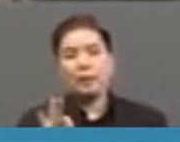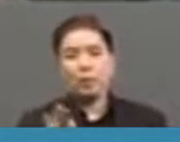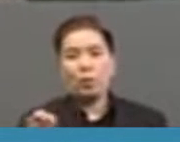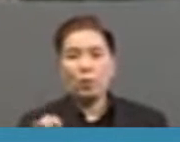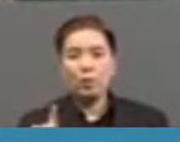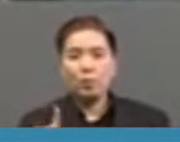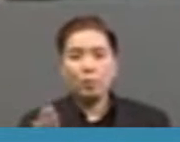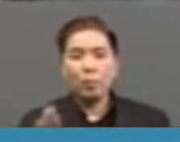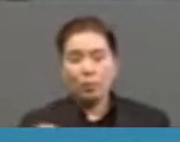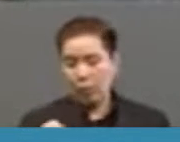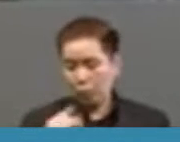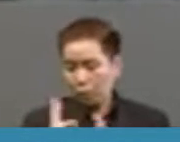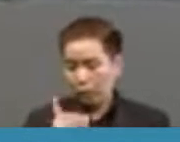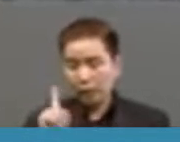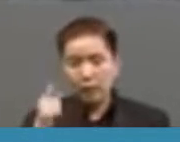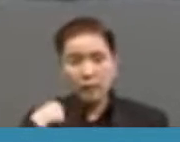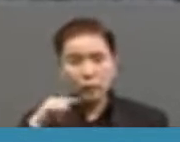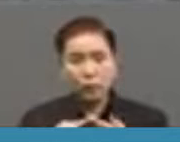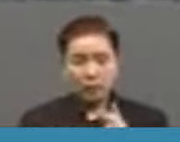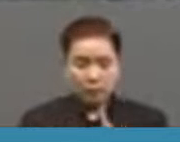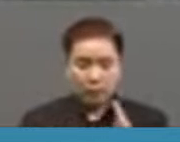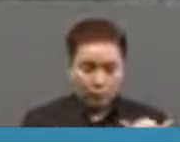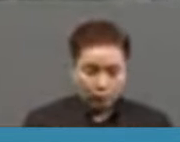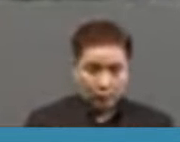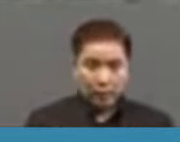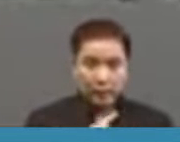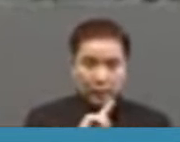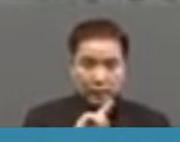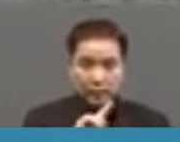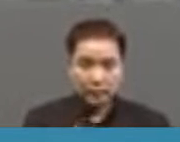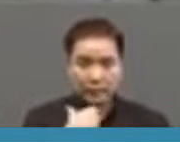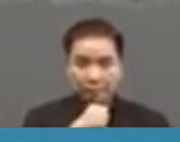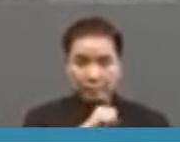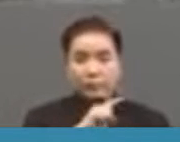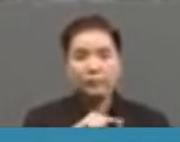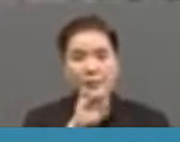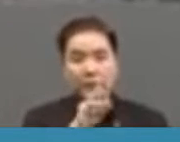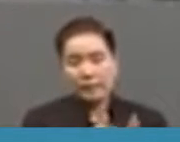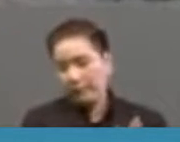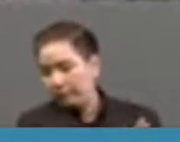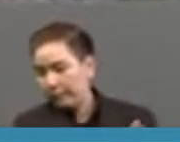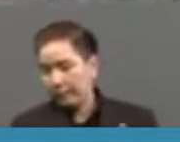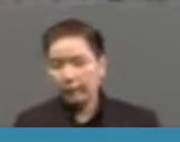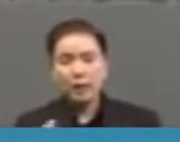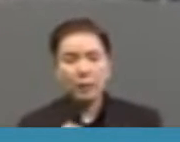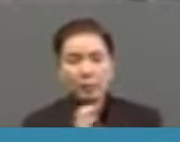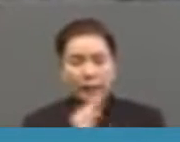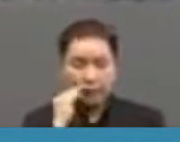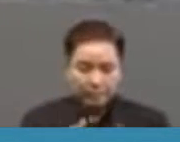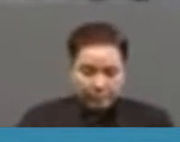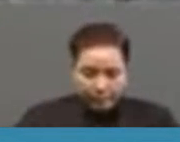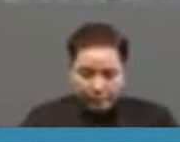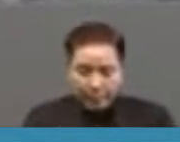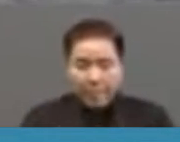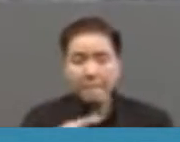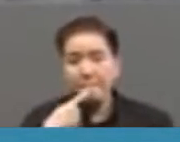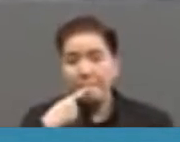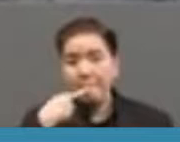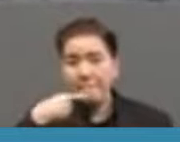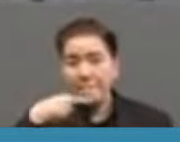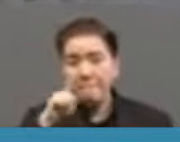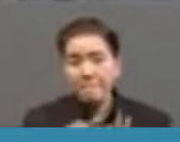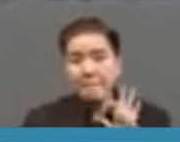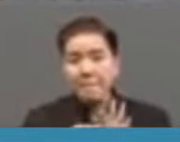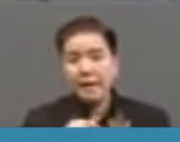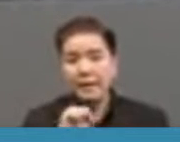ไปในส่วนของเขตเทศบาลนครรังสิตน้ำในส่วนนี้ครับก็จะไหลตรงลงมานะครับแนวเหนือใต้นะครับไประบายผ่านคลอง